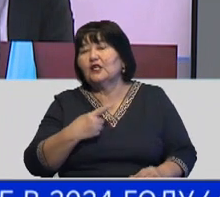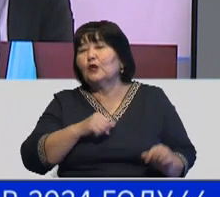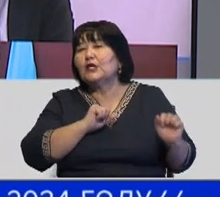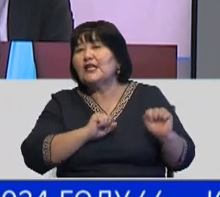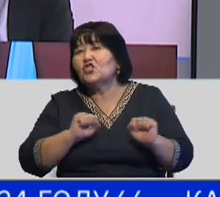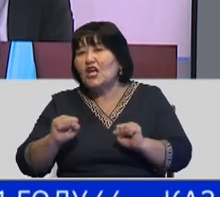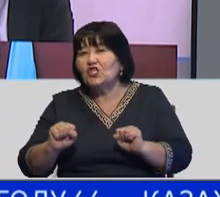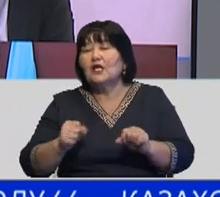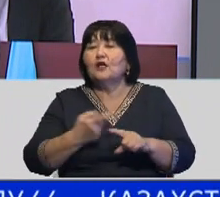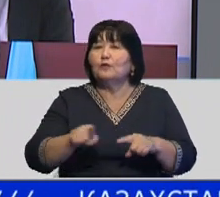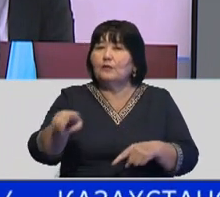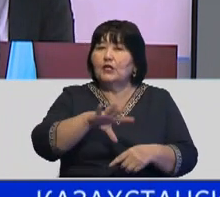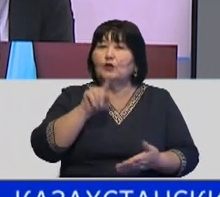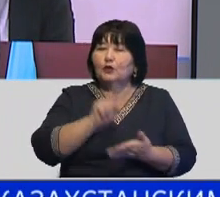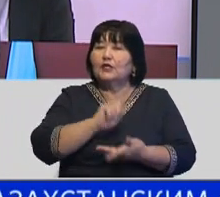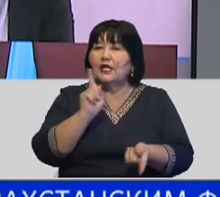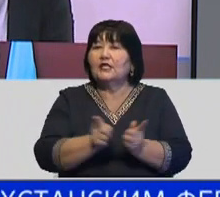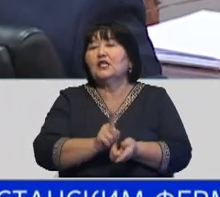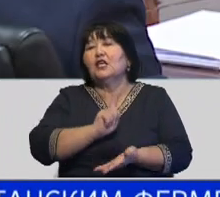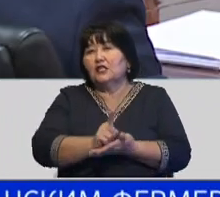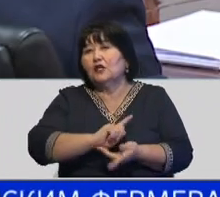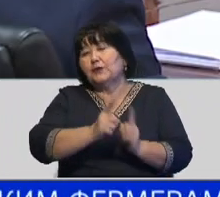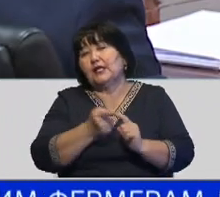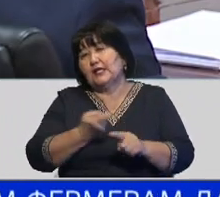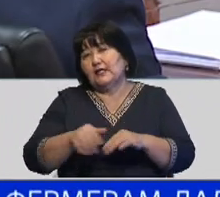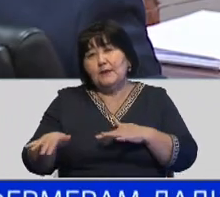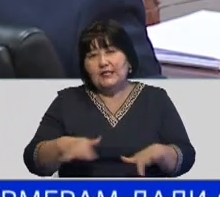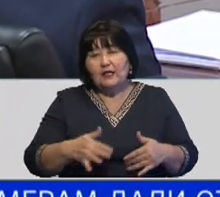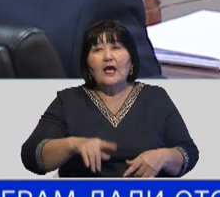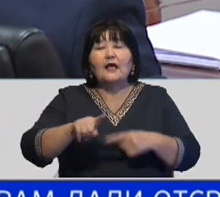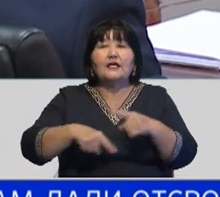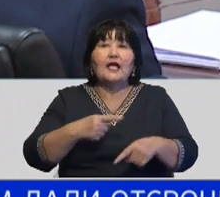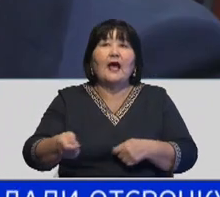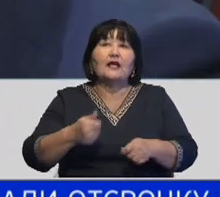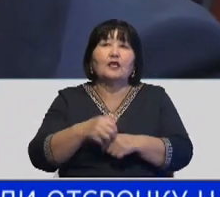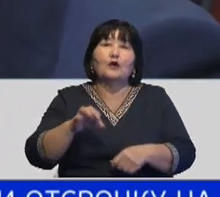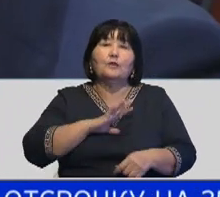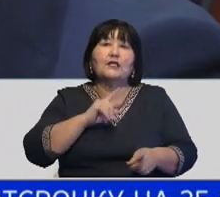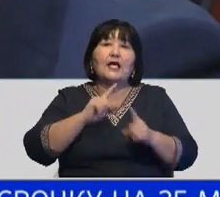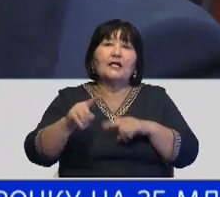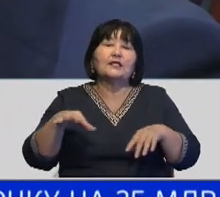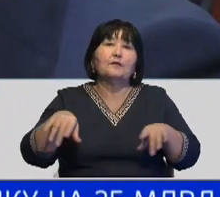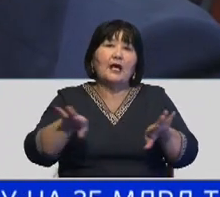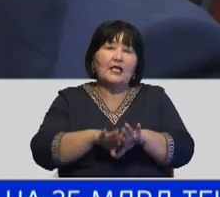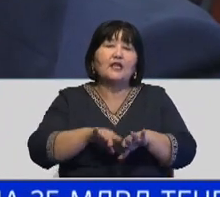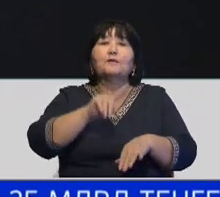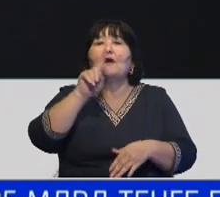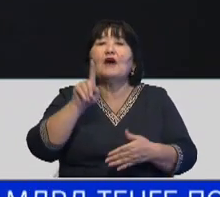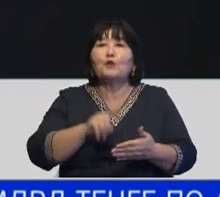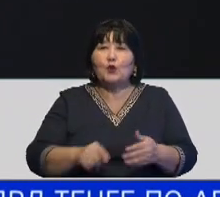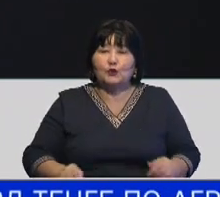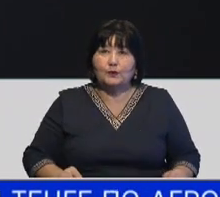защитой Мы тоже должны переходить к такой схеме после заседания правительства Аким области прол совещание по данному